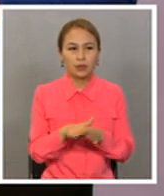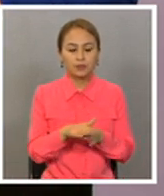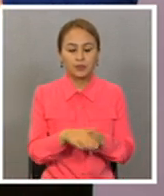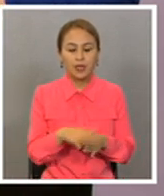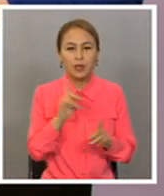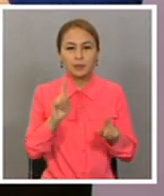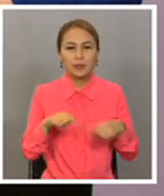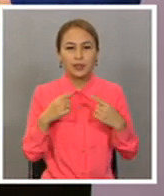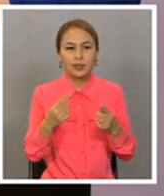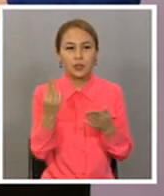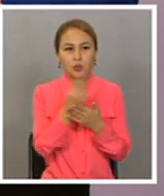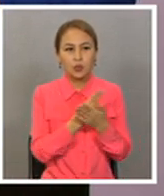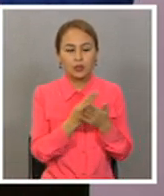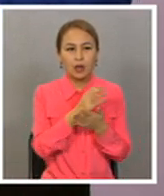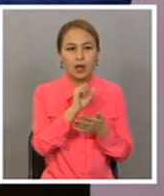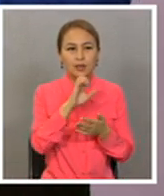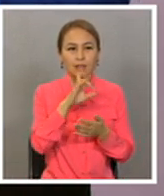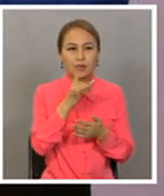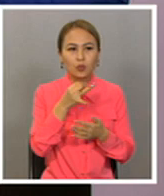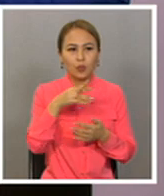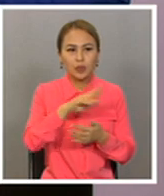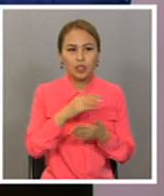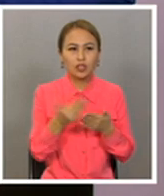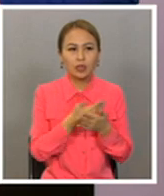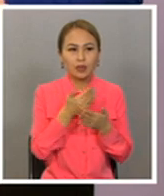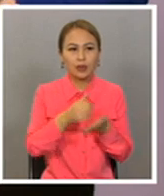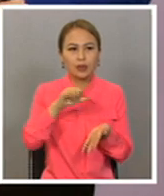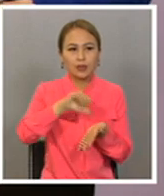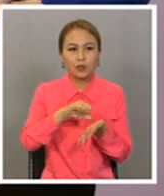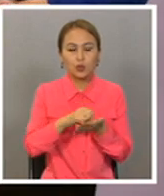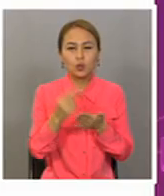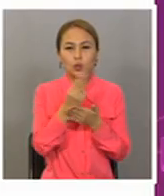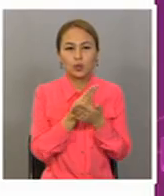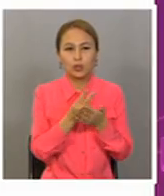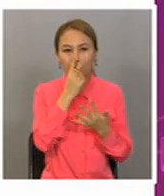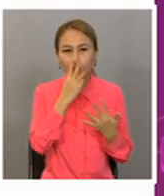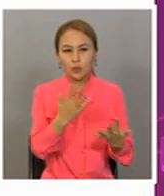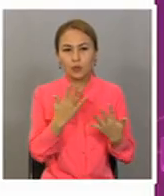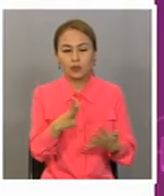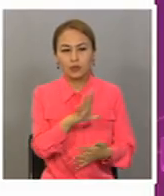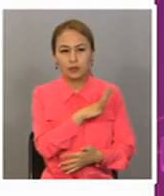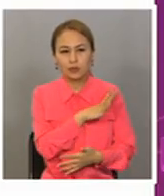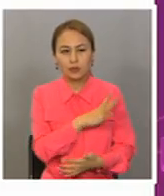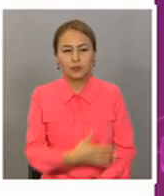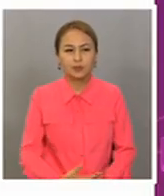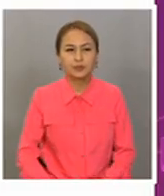Берілген сюреттерден астрономиялық жаңалыққа қатысты сюреттерді көрсетіңдер.